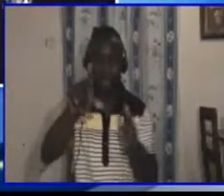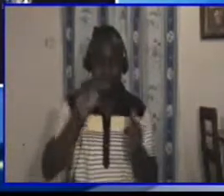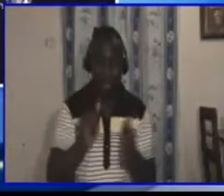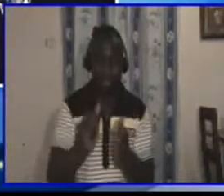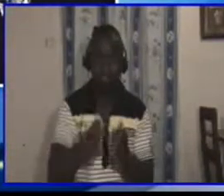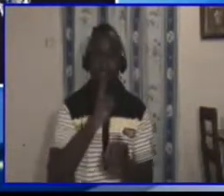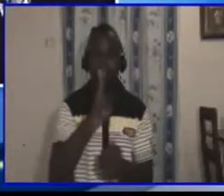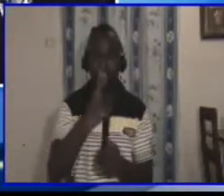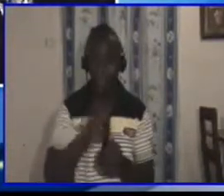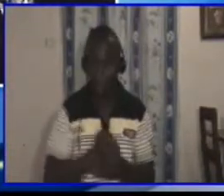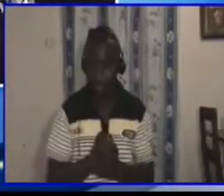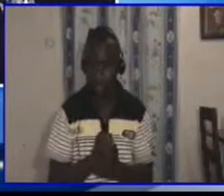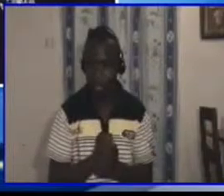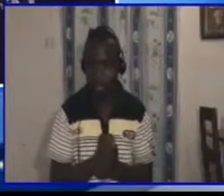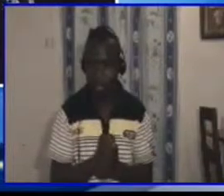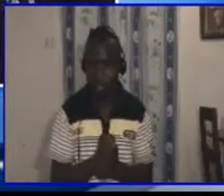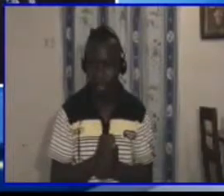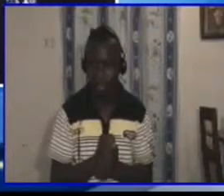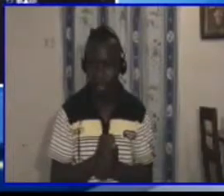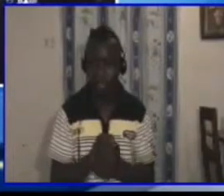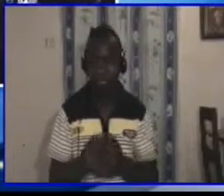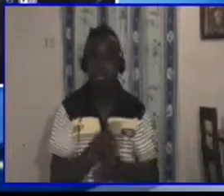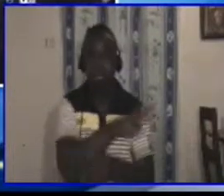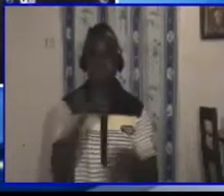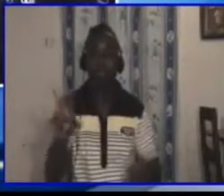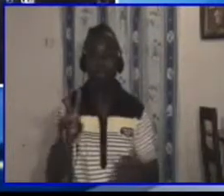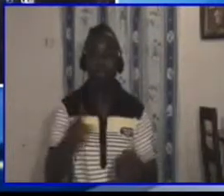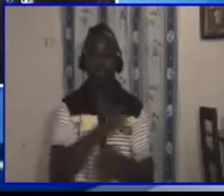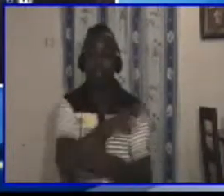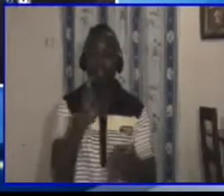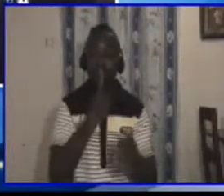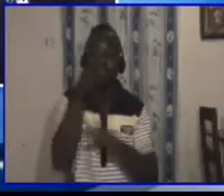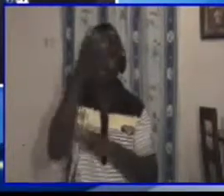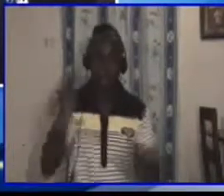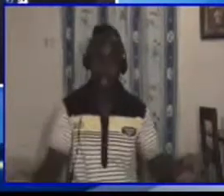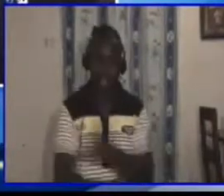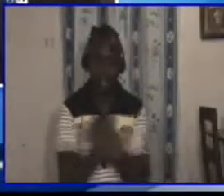è soltanto se voi credete la verità